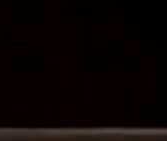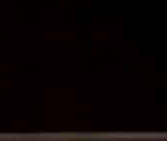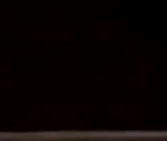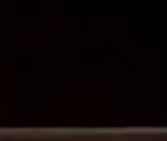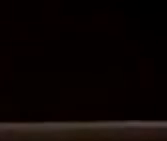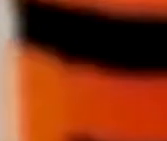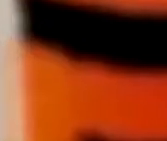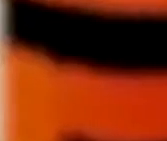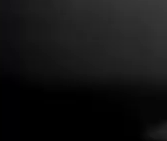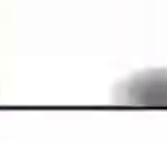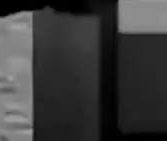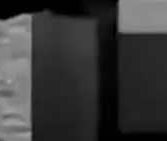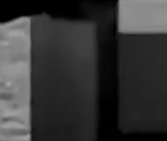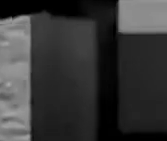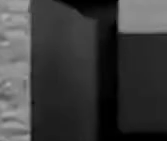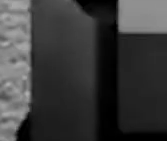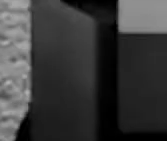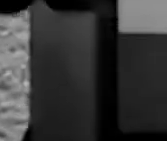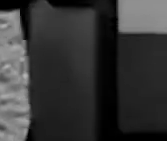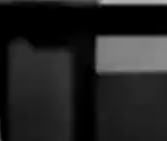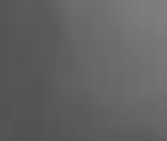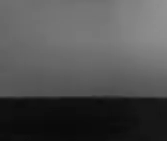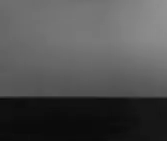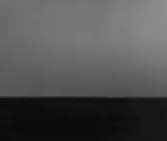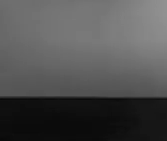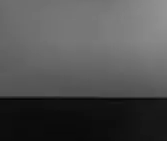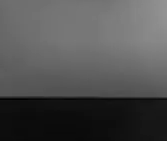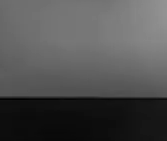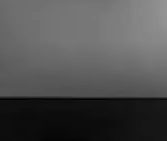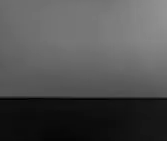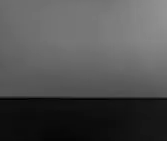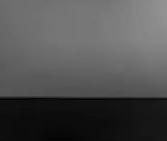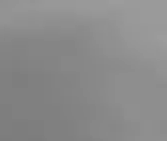המלונית הזאת תיפתח. אתה וגנץ, הרי הלכתם לעשות שם עשייה.